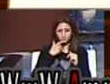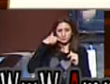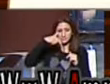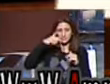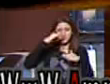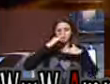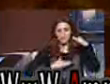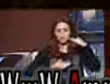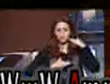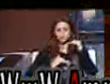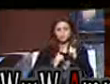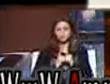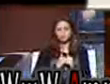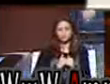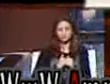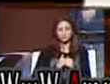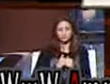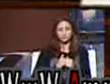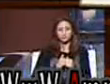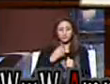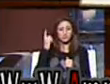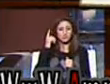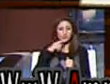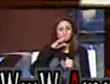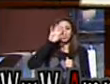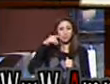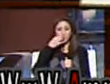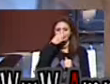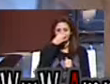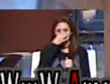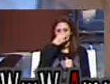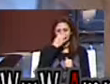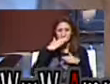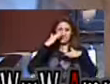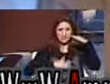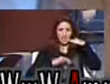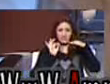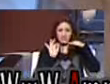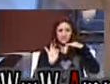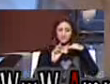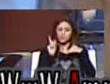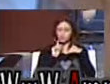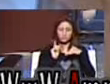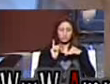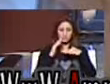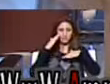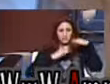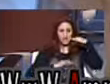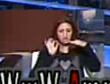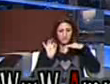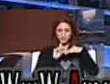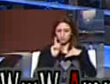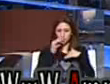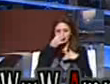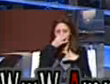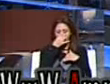مئويه. لكن غير صحيح الاشاعه اللي طالعه اللي بتقول ان يوم الخميس هتكون تحت الصفر. لا لا لا لا مفيش اي كلام ده، بالعكس ده